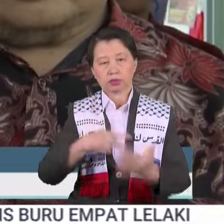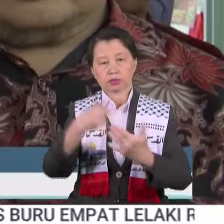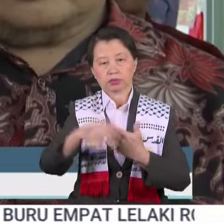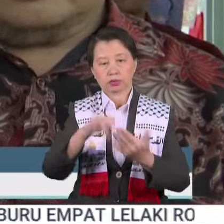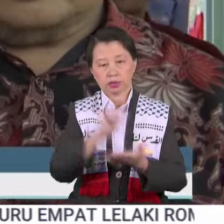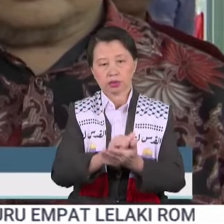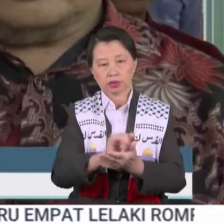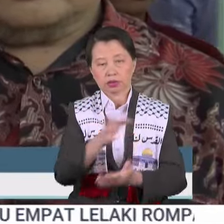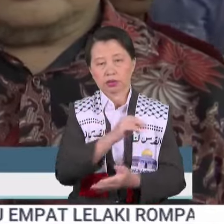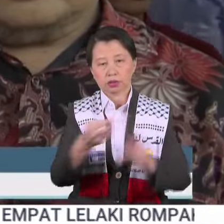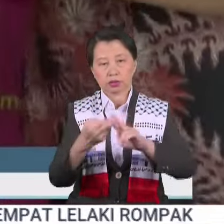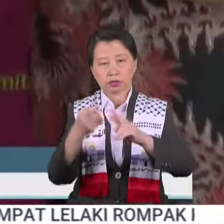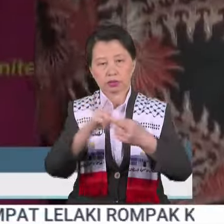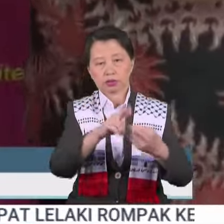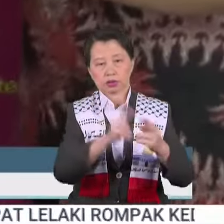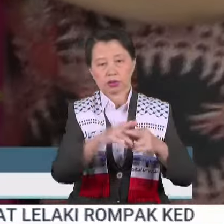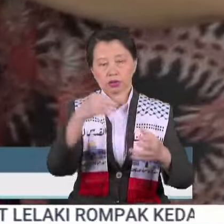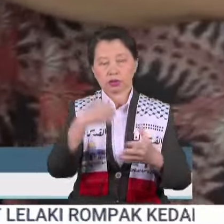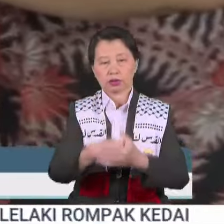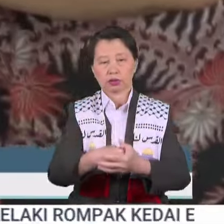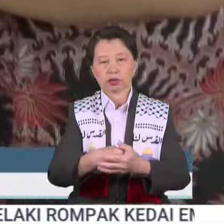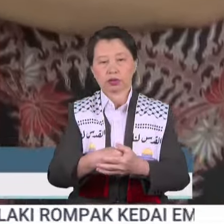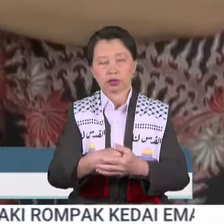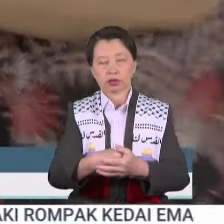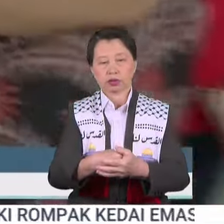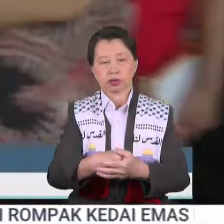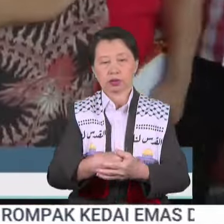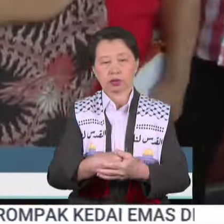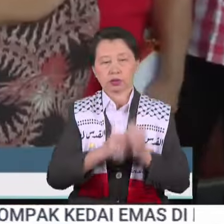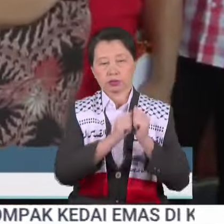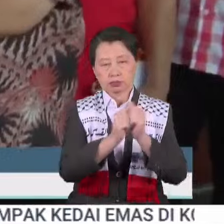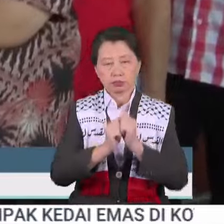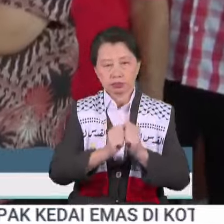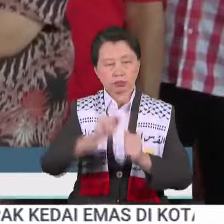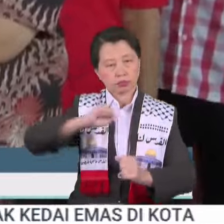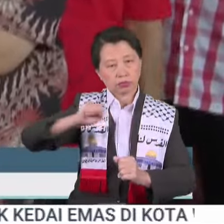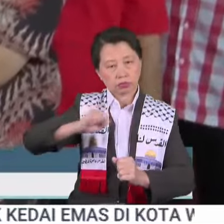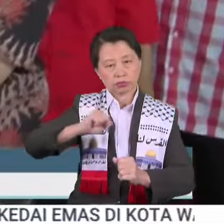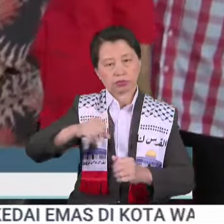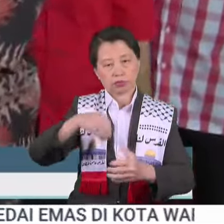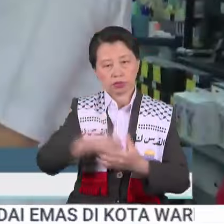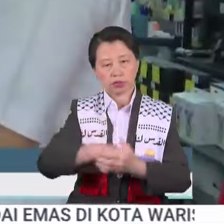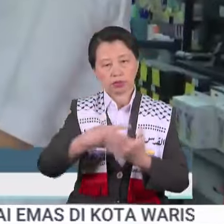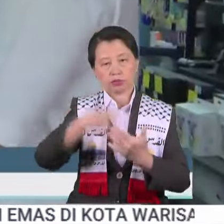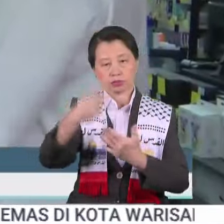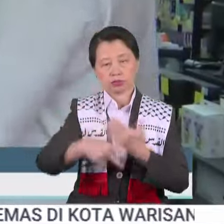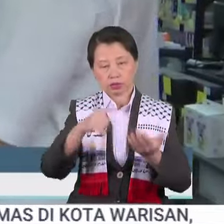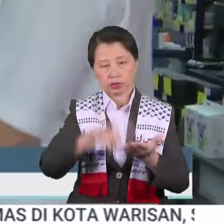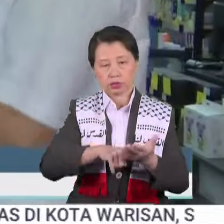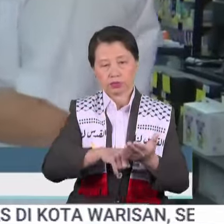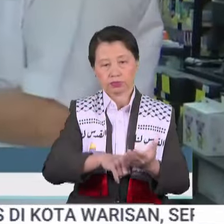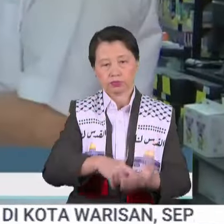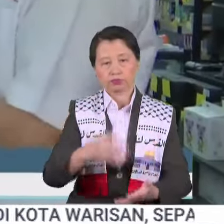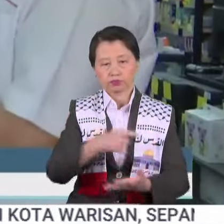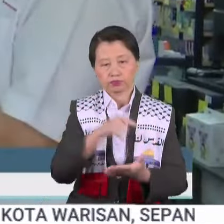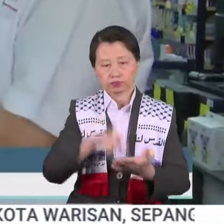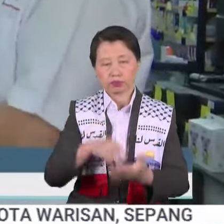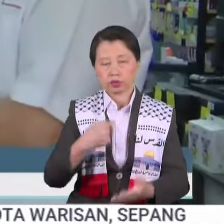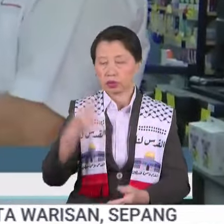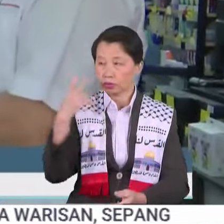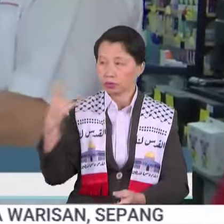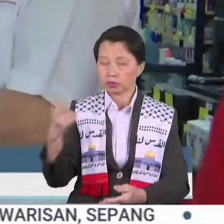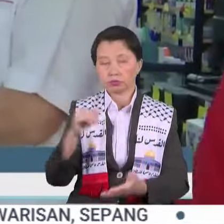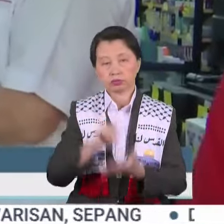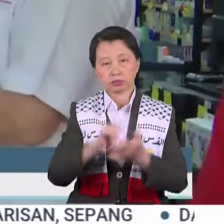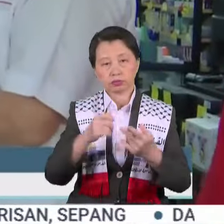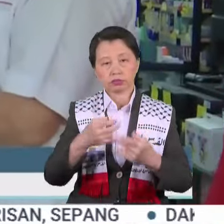juga rakan-rakan dalam perjuangan kita untuk bersama-sama dalam program ini. Ini saya lihat adalah merupakan kolaborasi